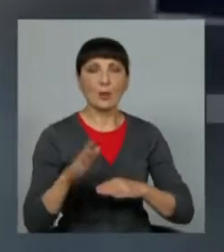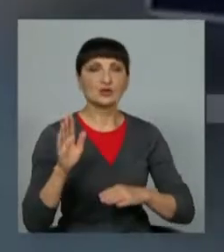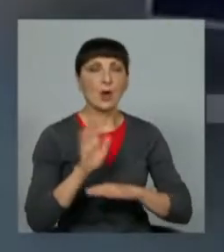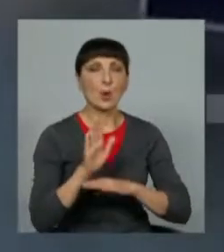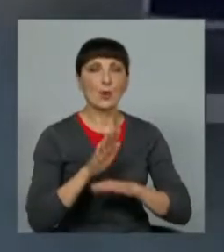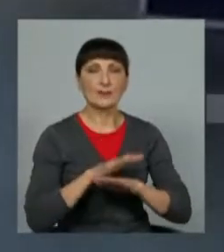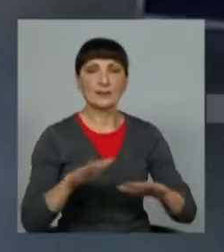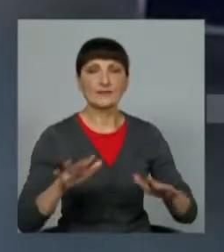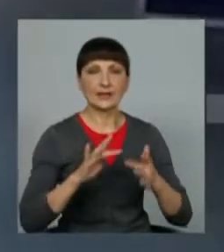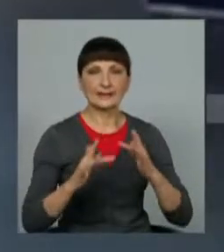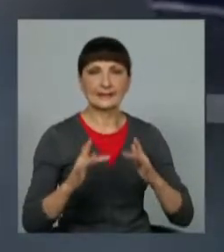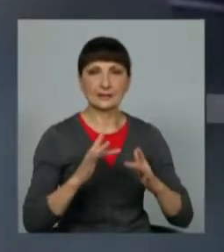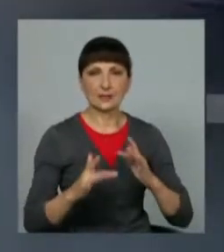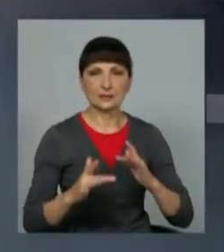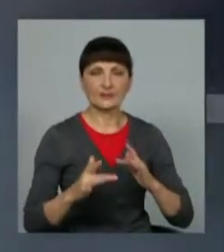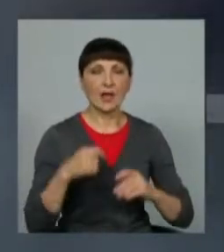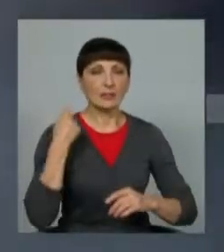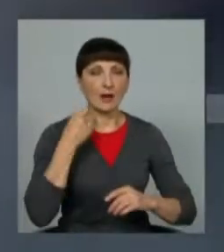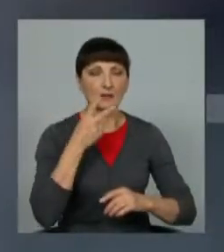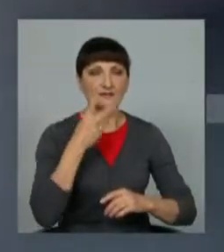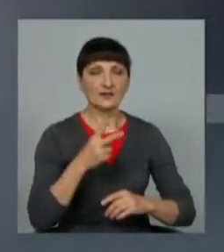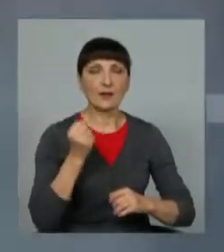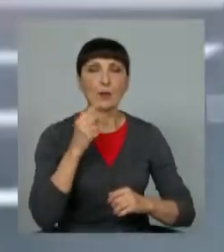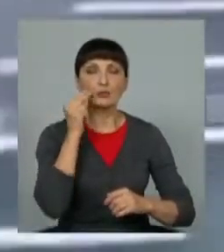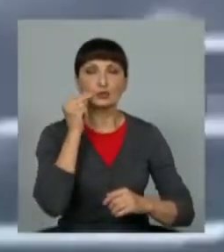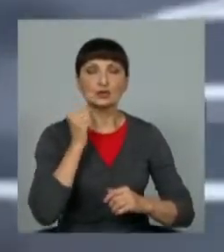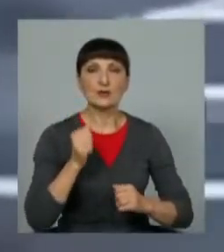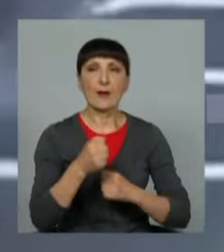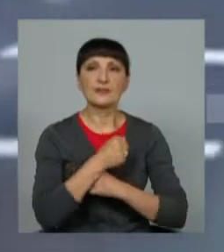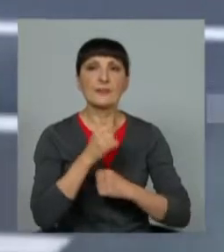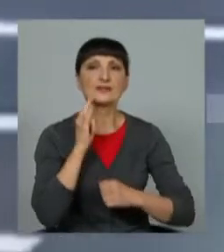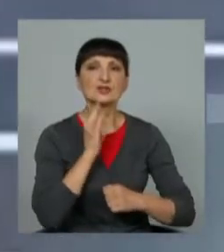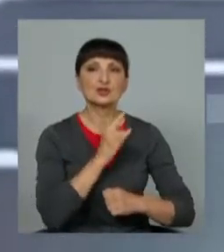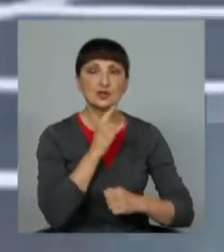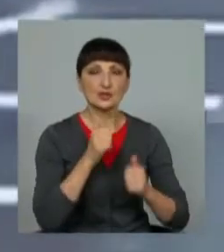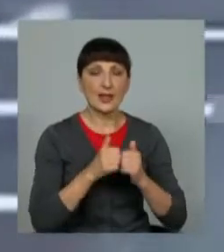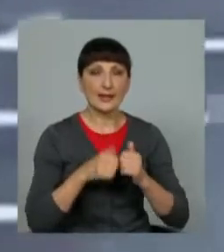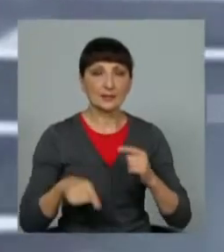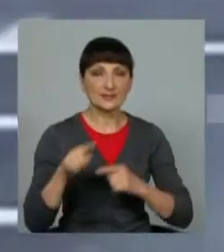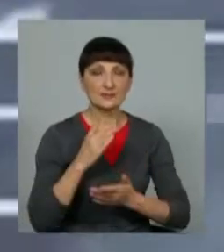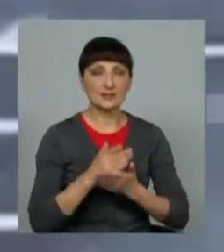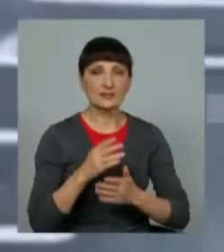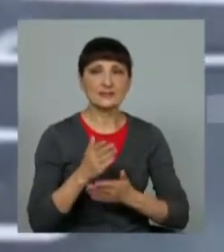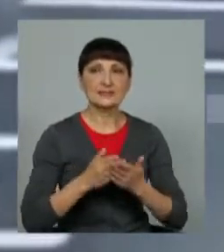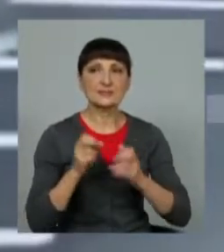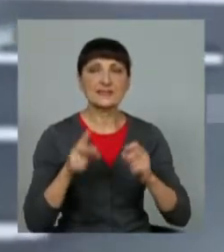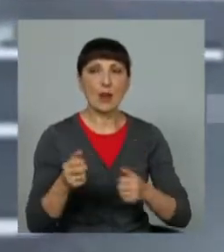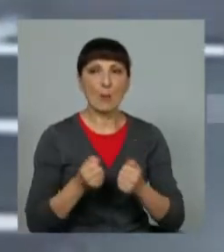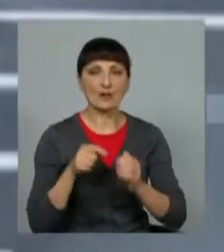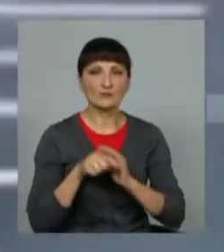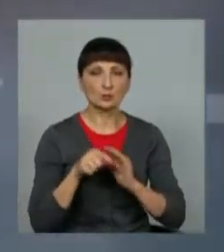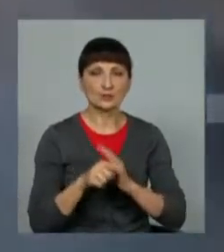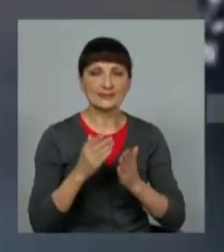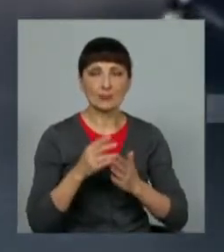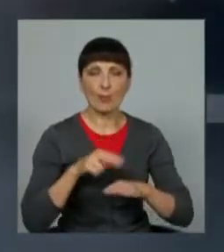широко распространился в соцсетях. На кадрах видно, как заключенный обнимается с женщиной. Рядом с ними стоит служебный автомобиль, внутри